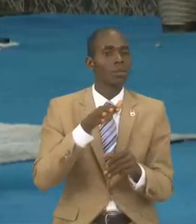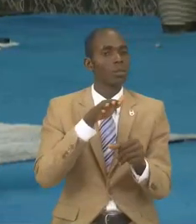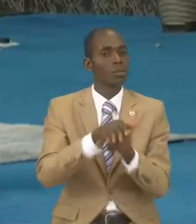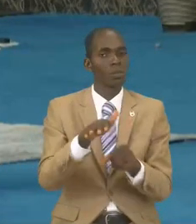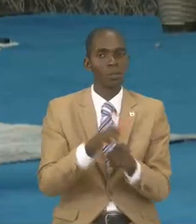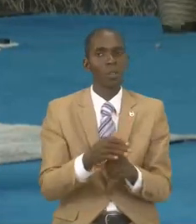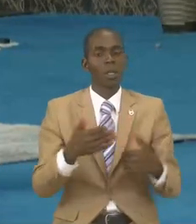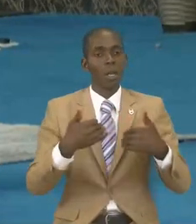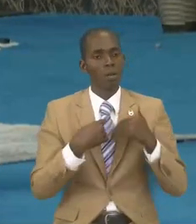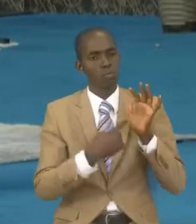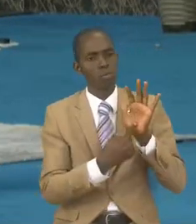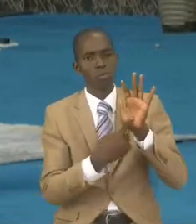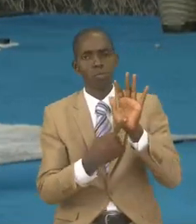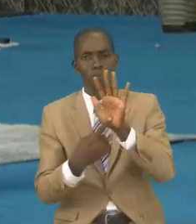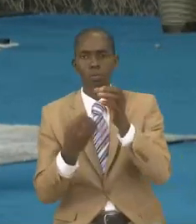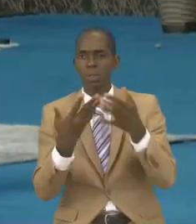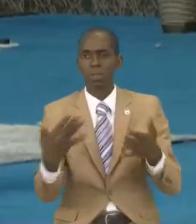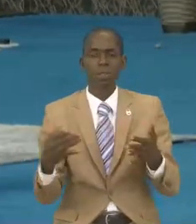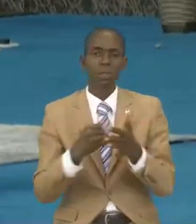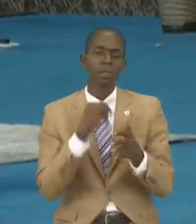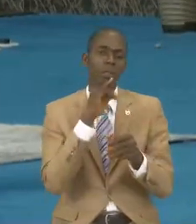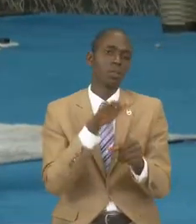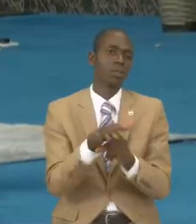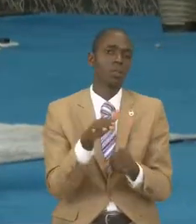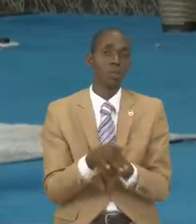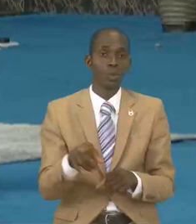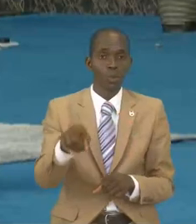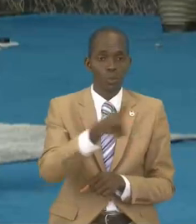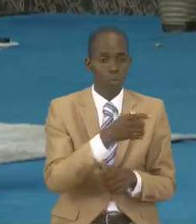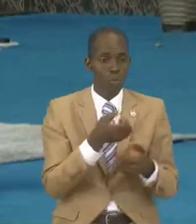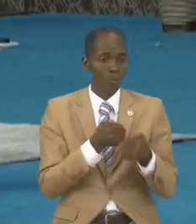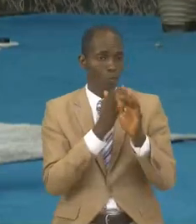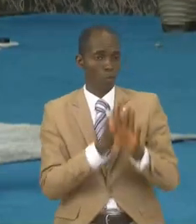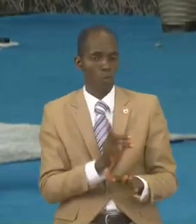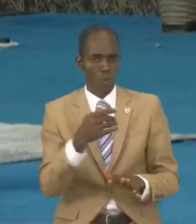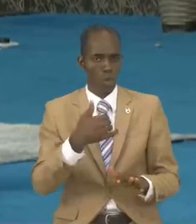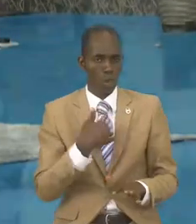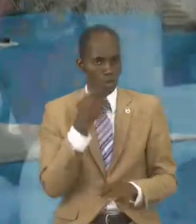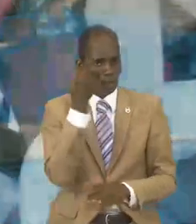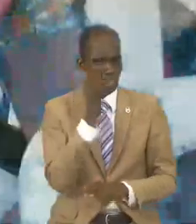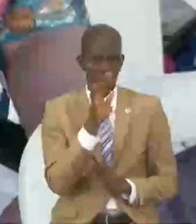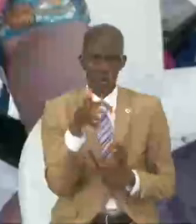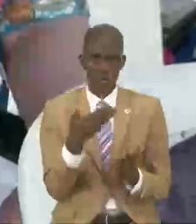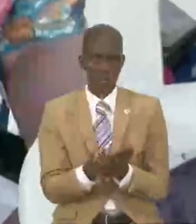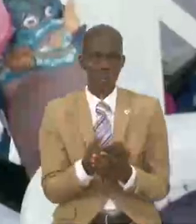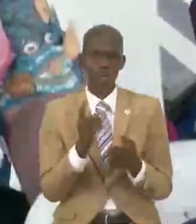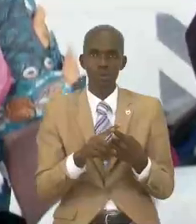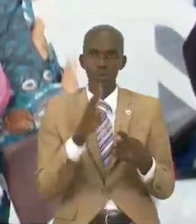Les révélations du ciel, les disciples, vous avez tout eu pour être